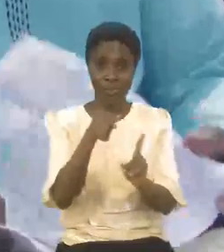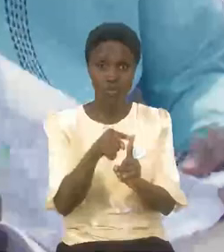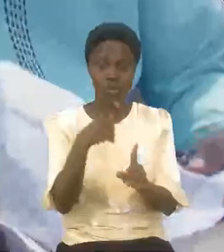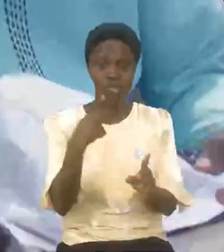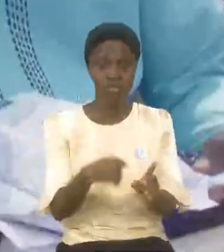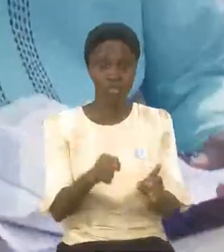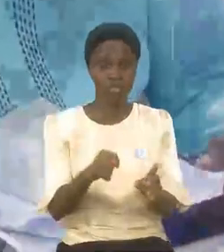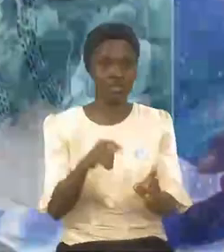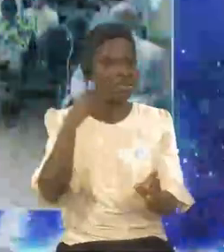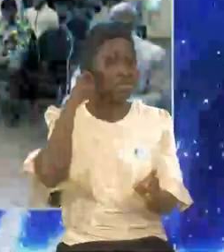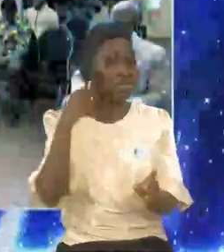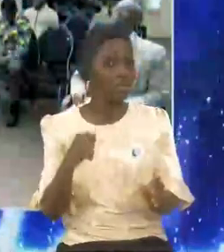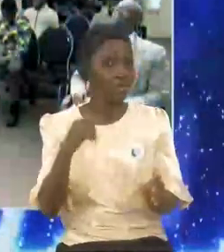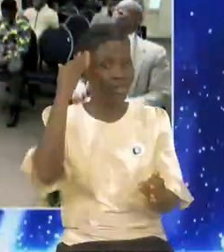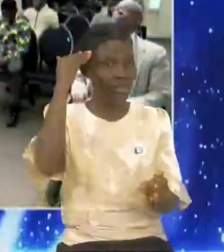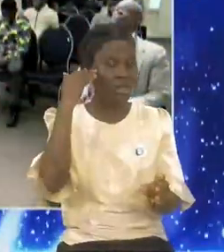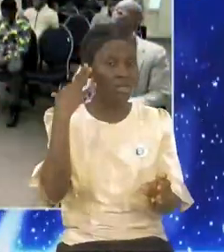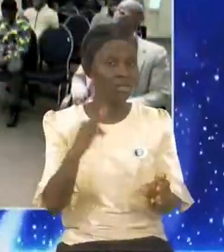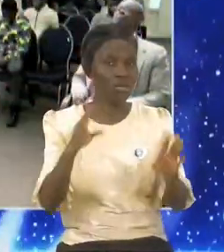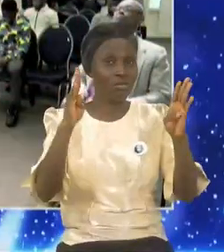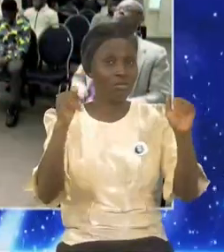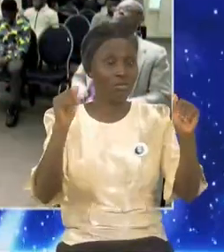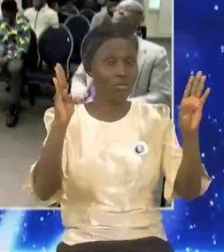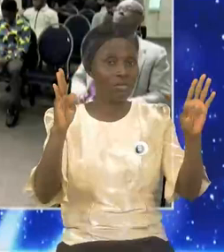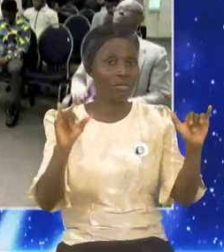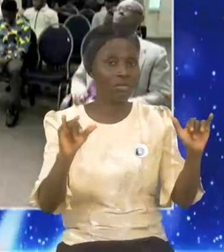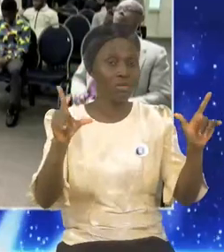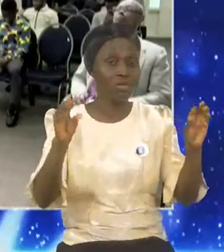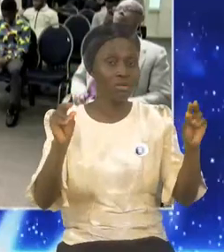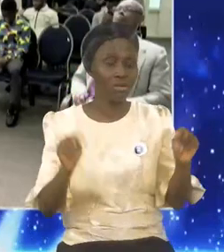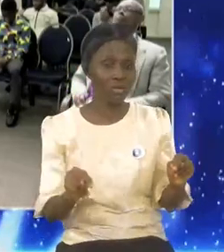Lorsque la tête d'or de Babylone et